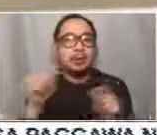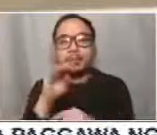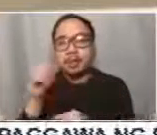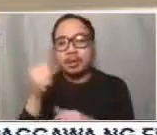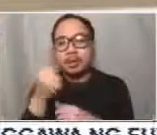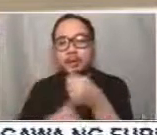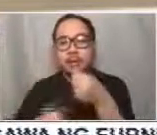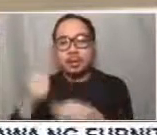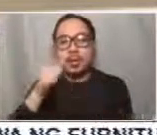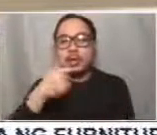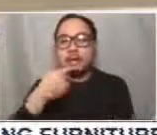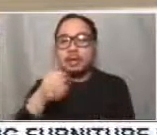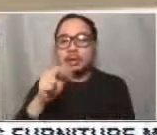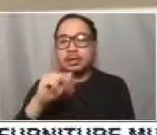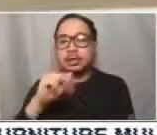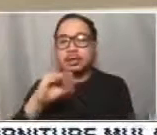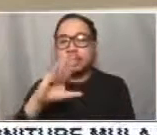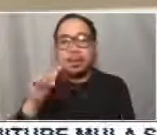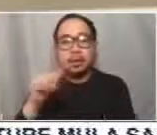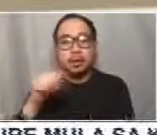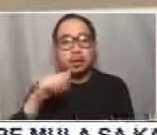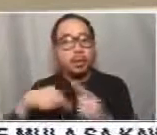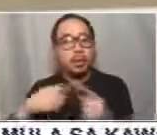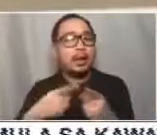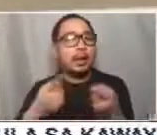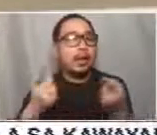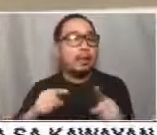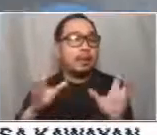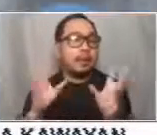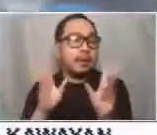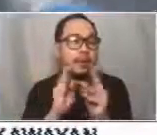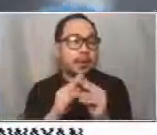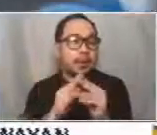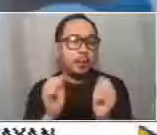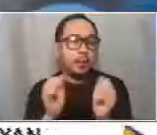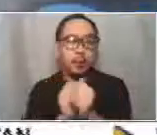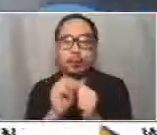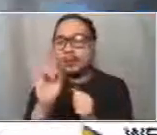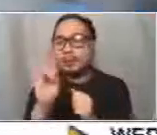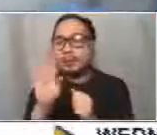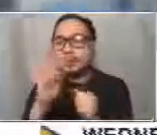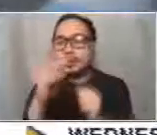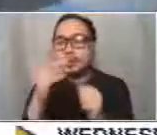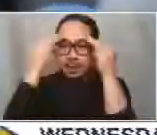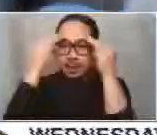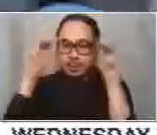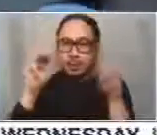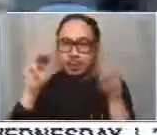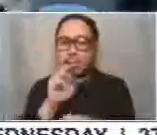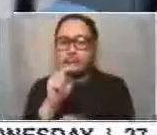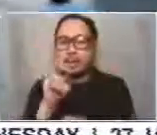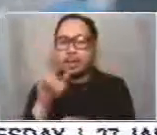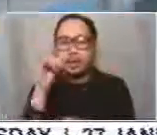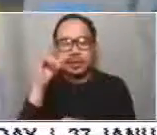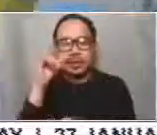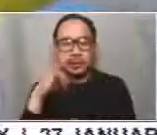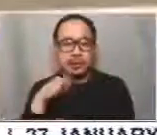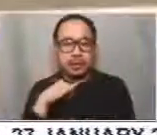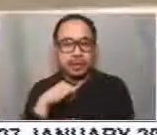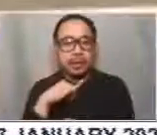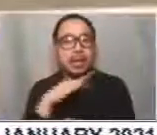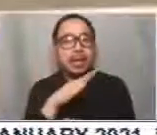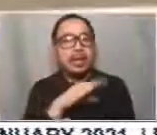BFP, Bureau of Fire, tutulong sa pag-manage. Sa ngayon, habang hinihintay pa ang COVID-19